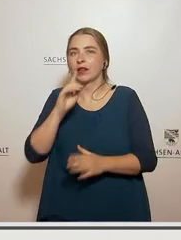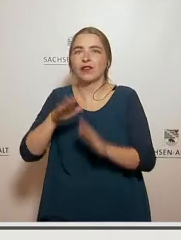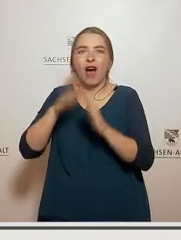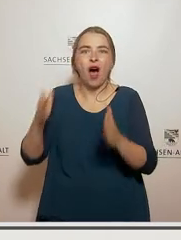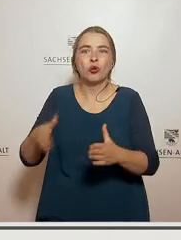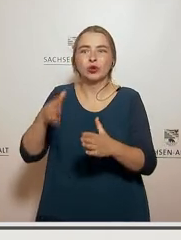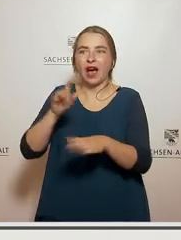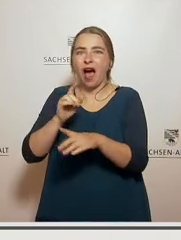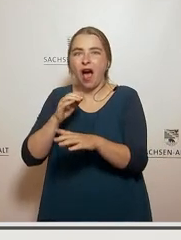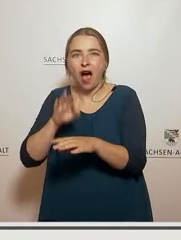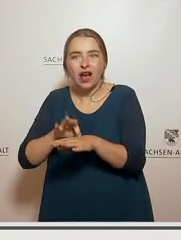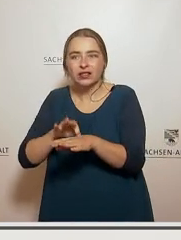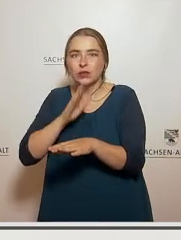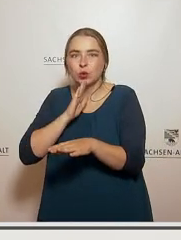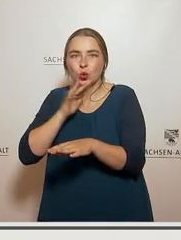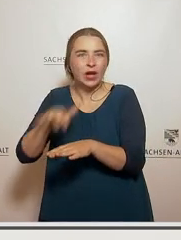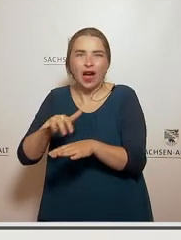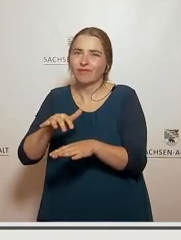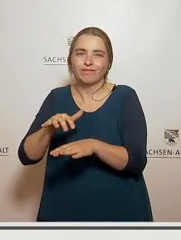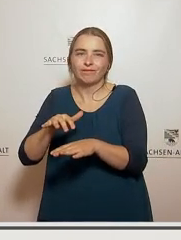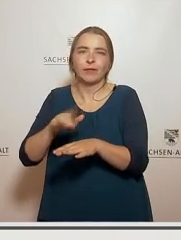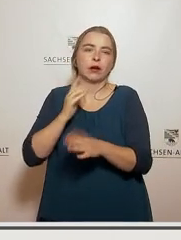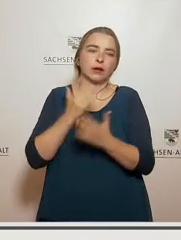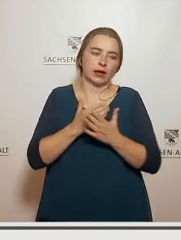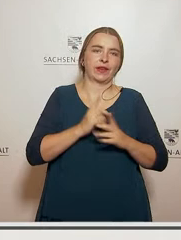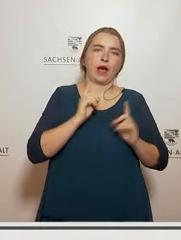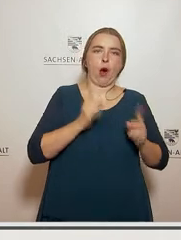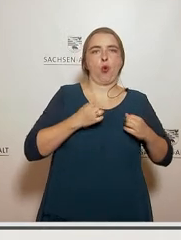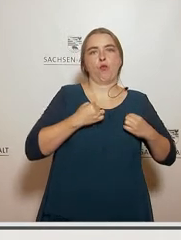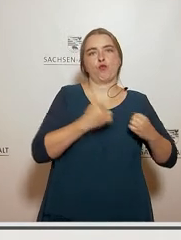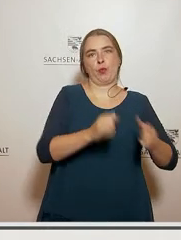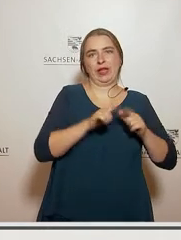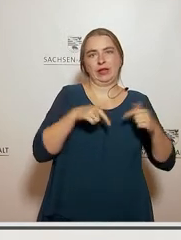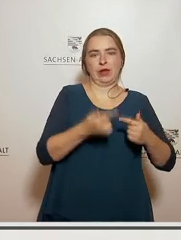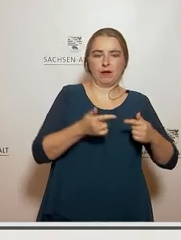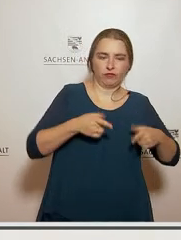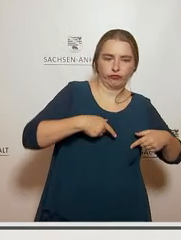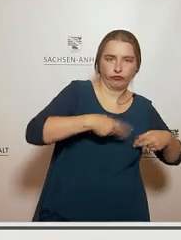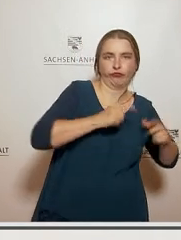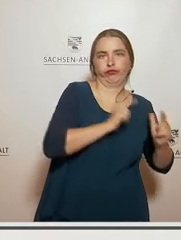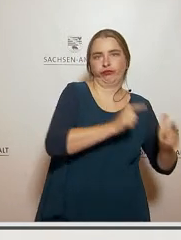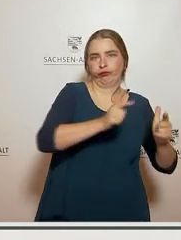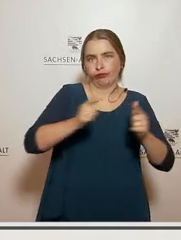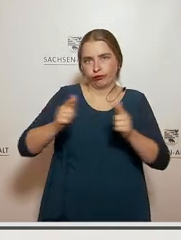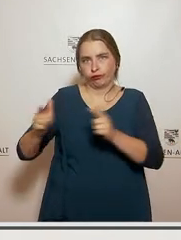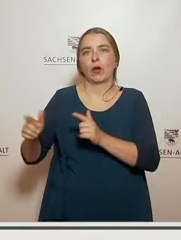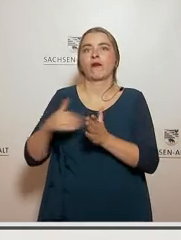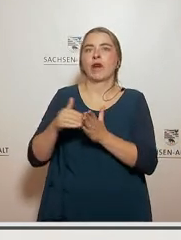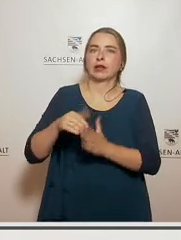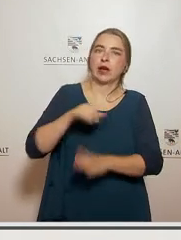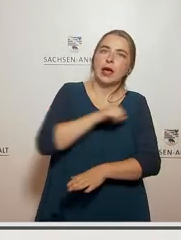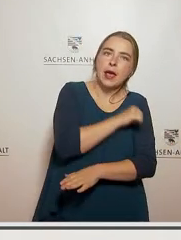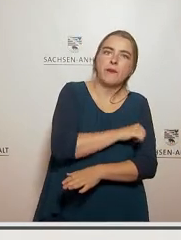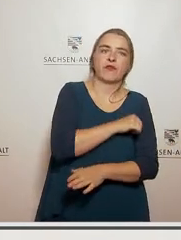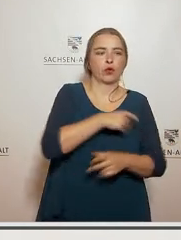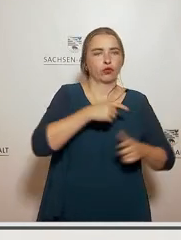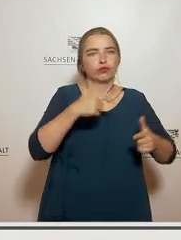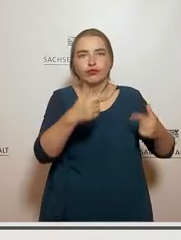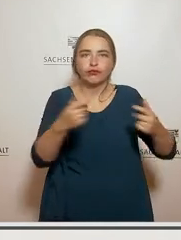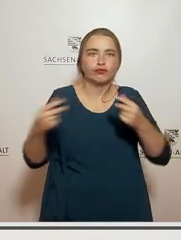kann, dass die dort ergänzend mit hineingehen können, um tatsächlich weiter Impfung vorzunehmen. Im Augenblick sind schon